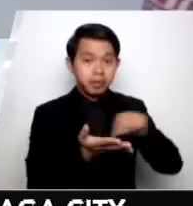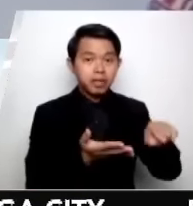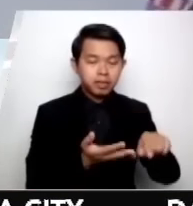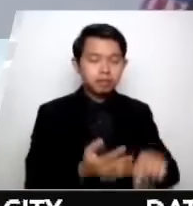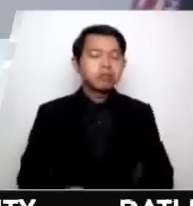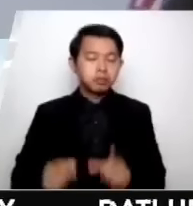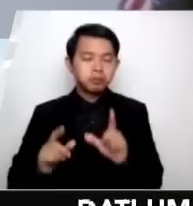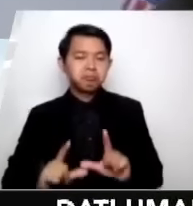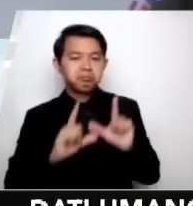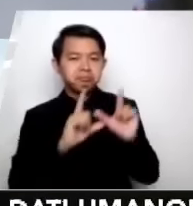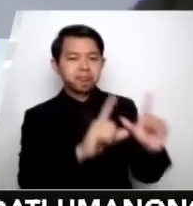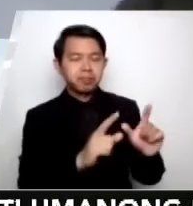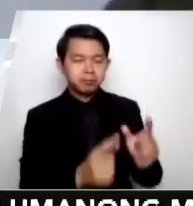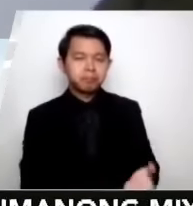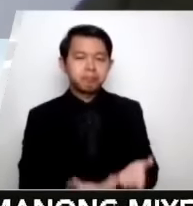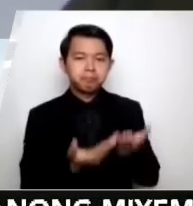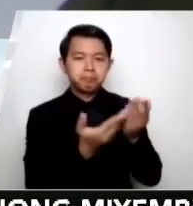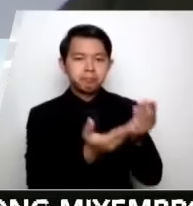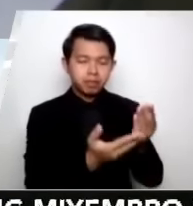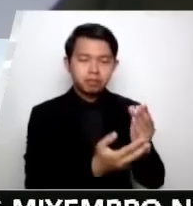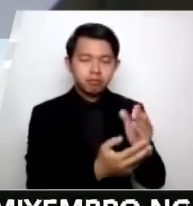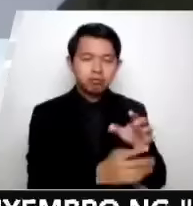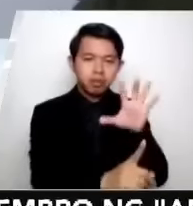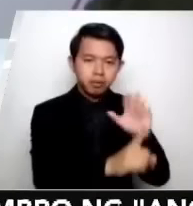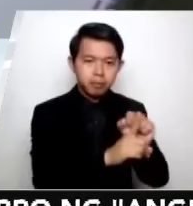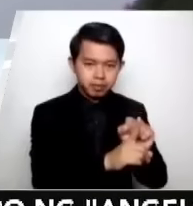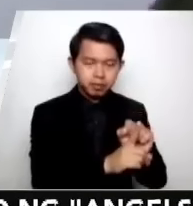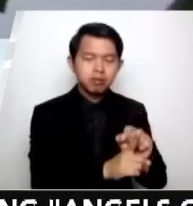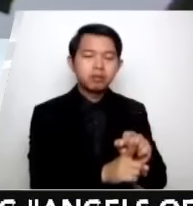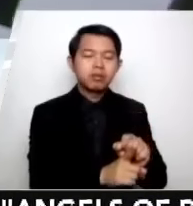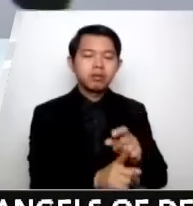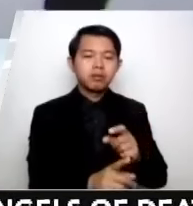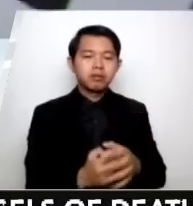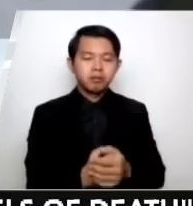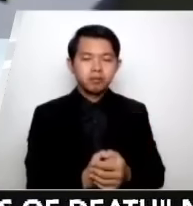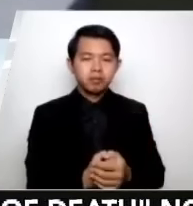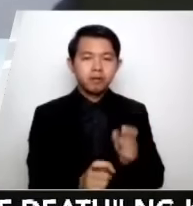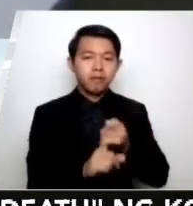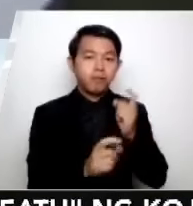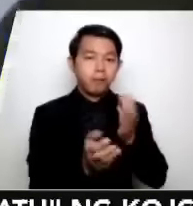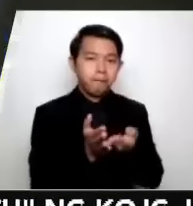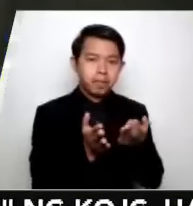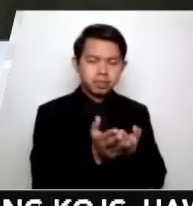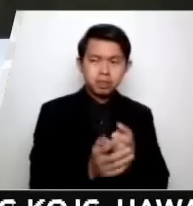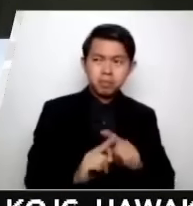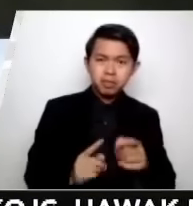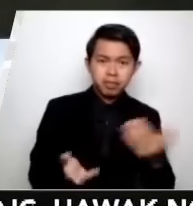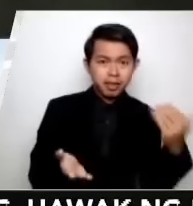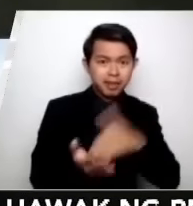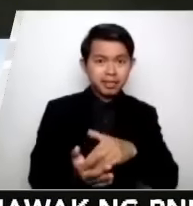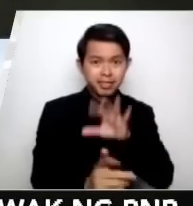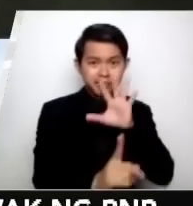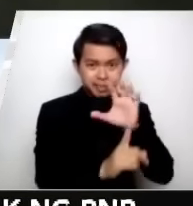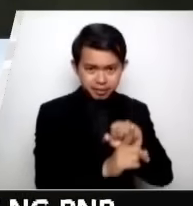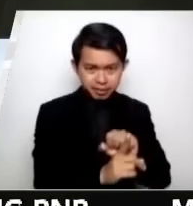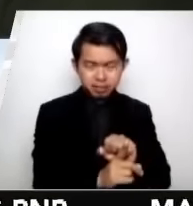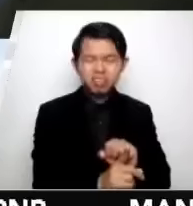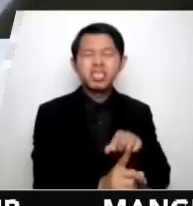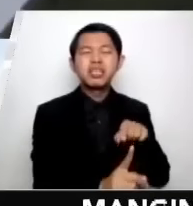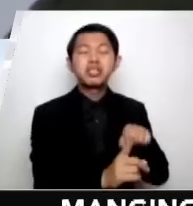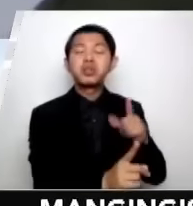So, kumusta? Anong reaction ni, anong reaction naman ni Mayor Guo nung inaresto ulit siya? Well, actually, tanggap na niya yung situation. Nag-sync na sa kanya